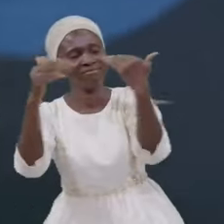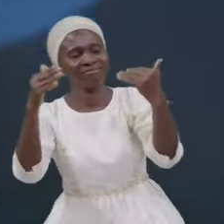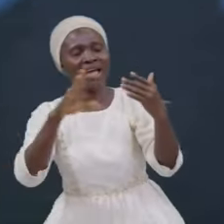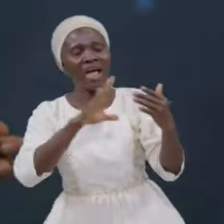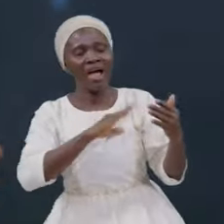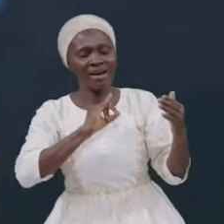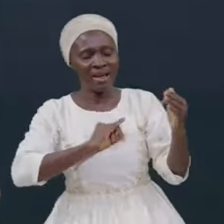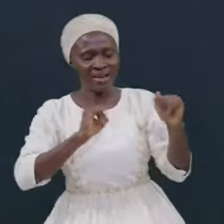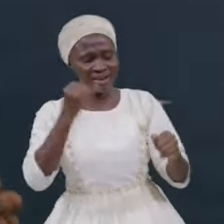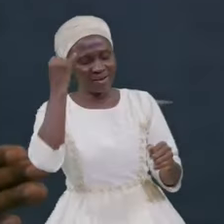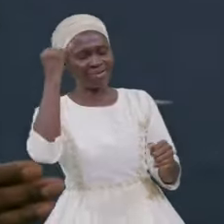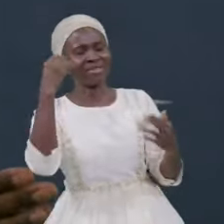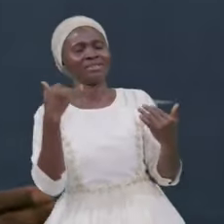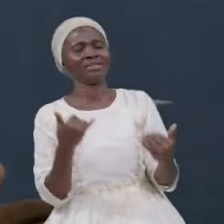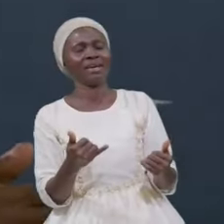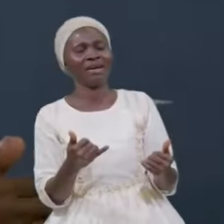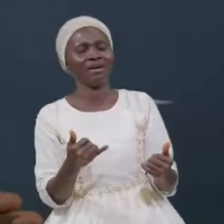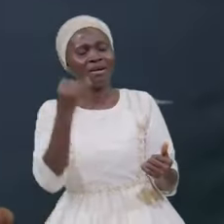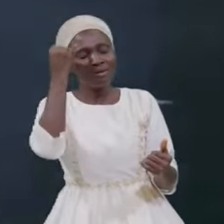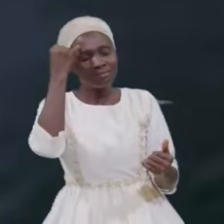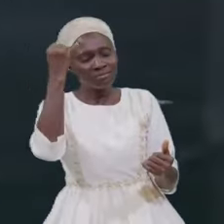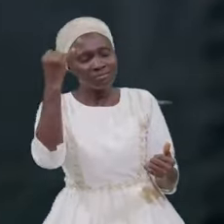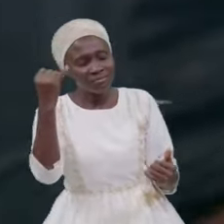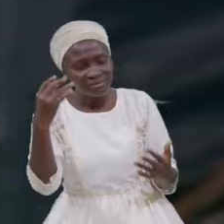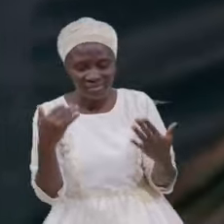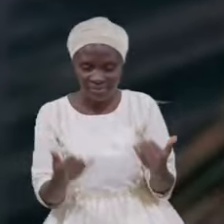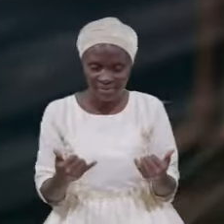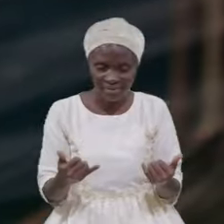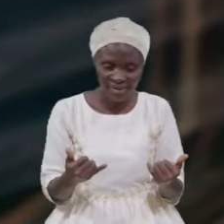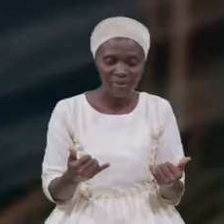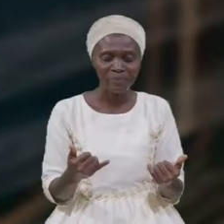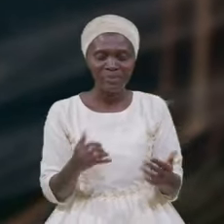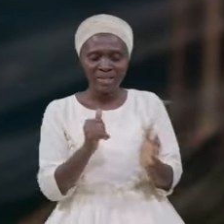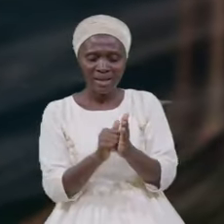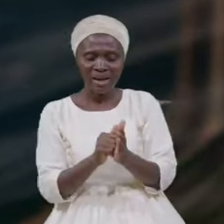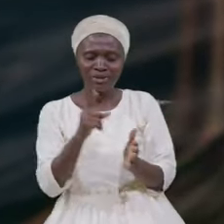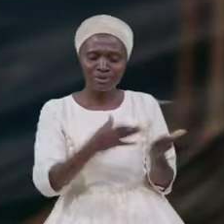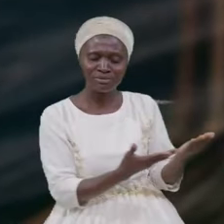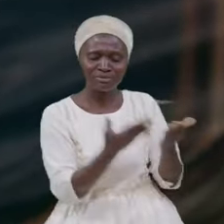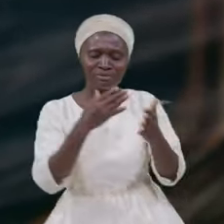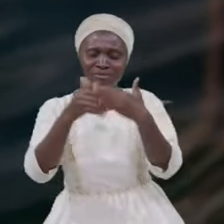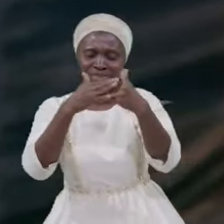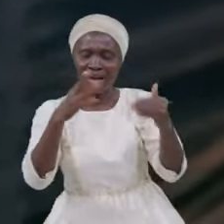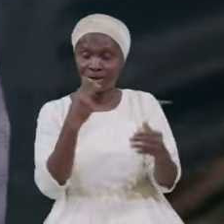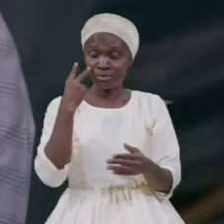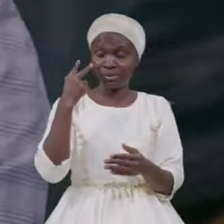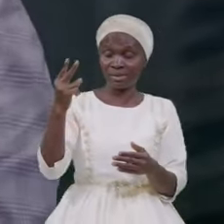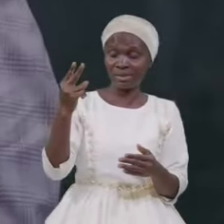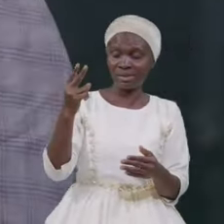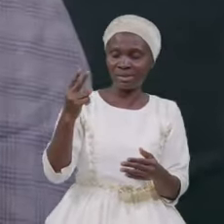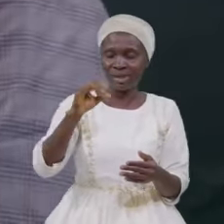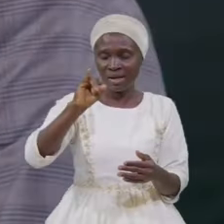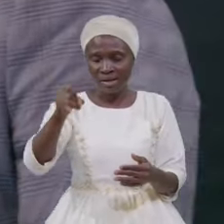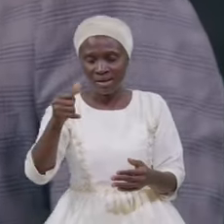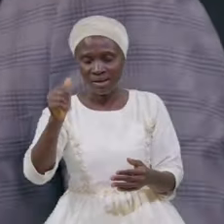à Jérusalem. Tu vois Pierre, tu vois Jean, tu vois Abraham, tu vois Isaac, Jacob. Oh, je t'imagine, toi, hein, toi en particulier,